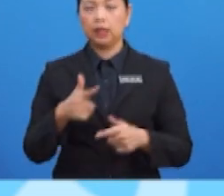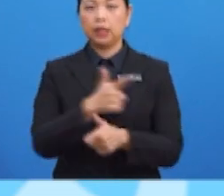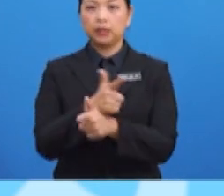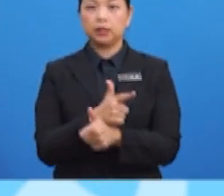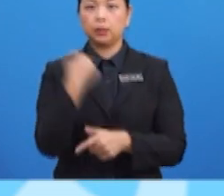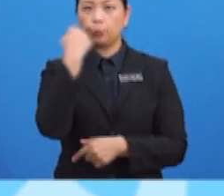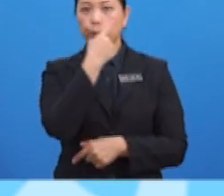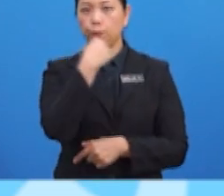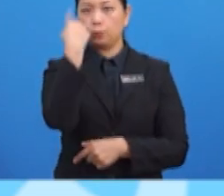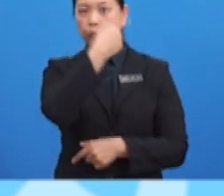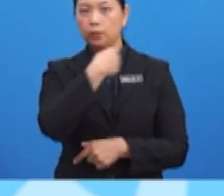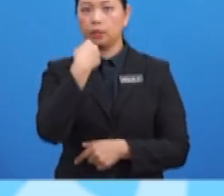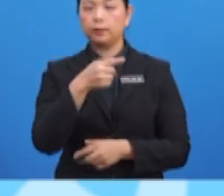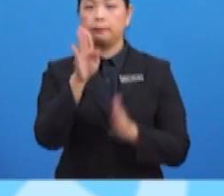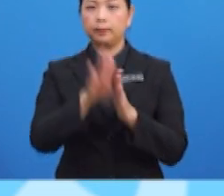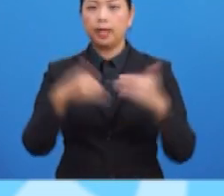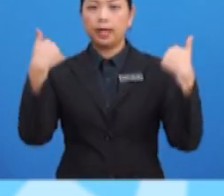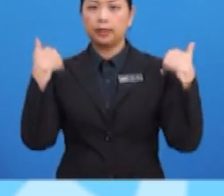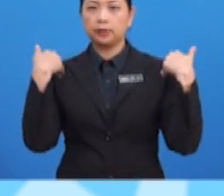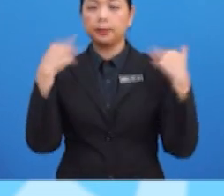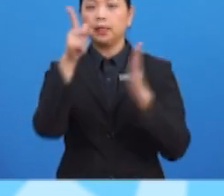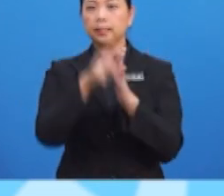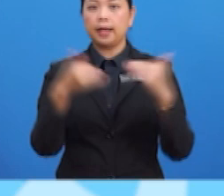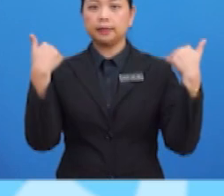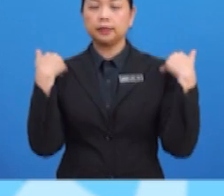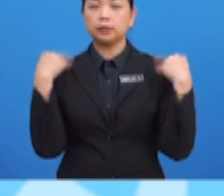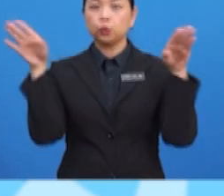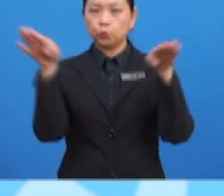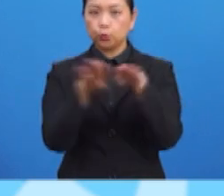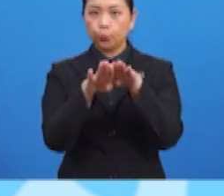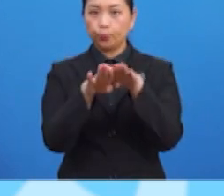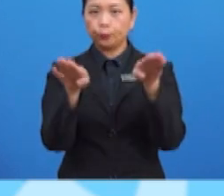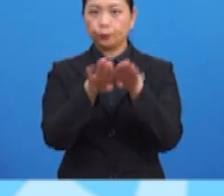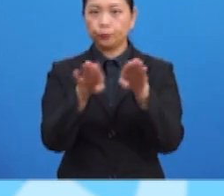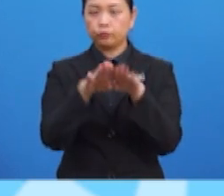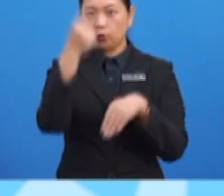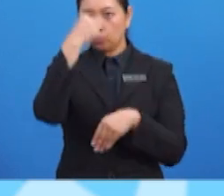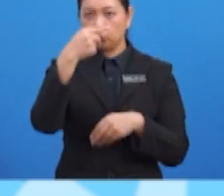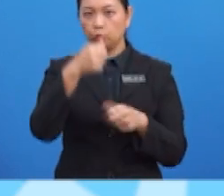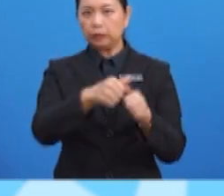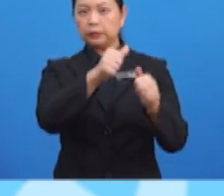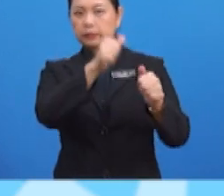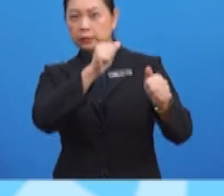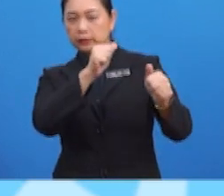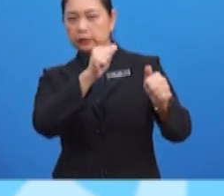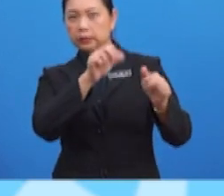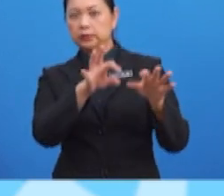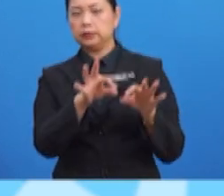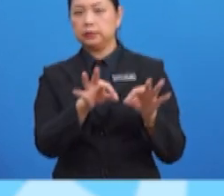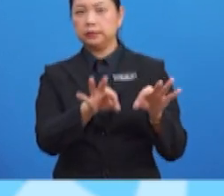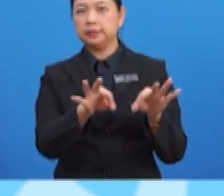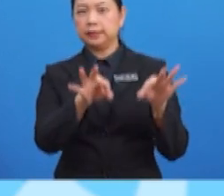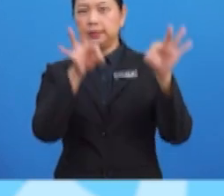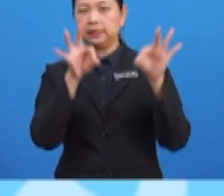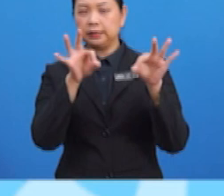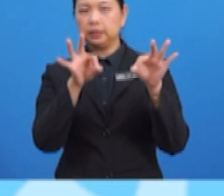muka berada dalam keadaan tertutup untuk menghindari dari jangkitan kuman